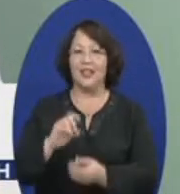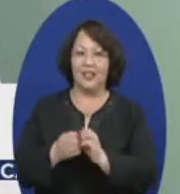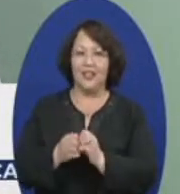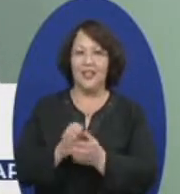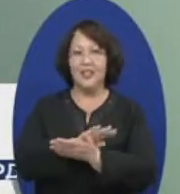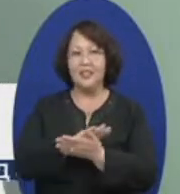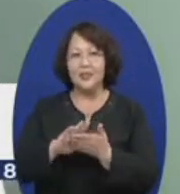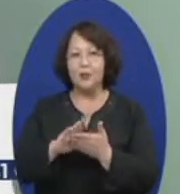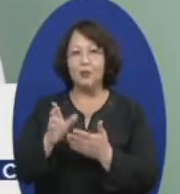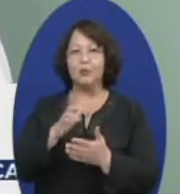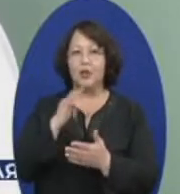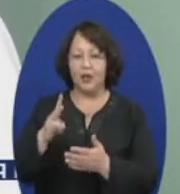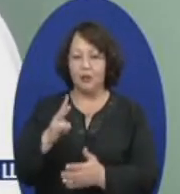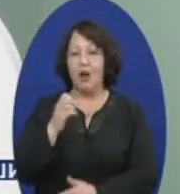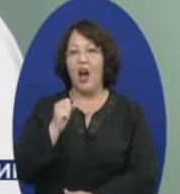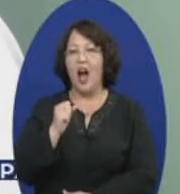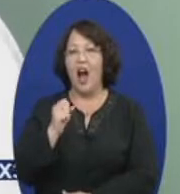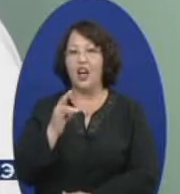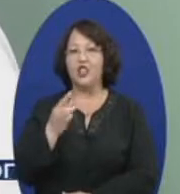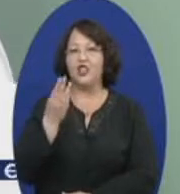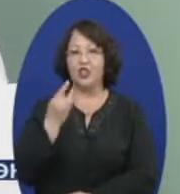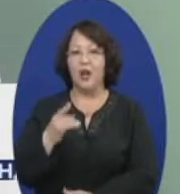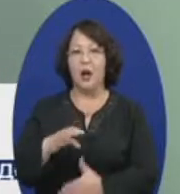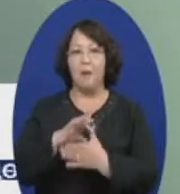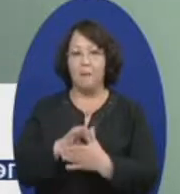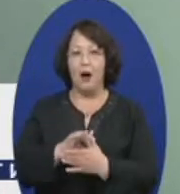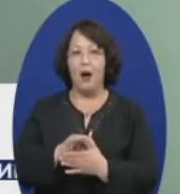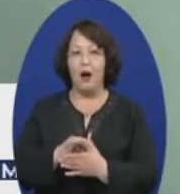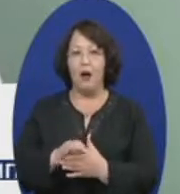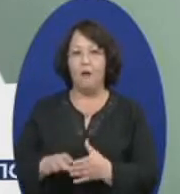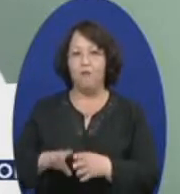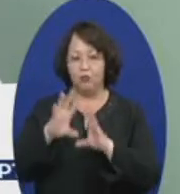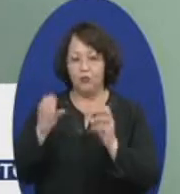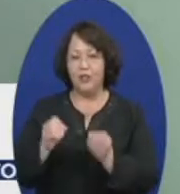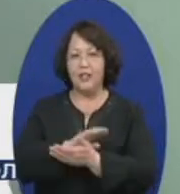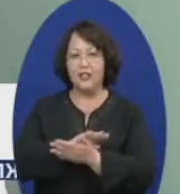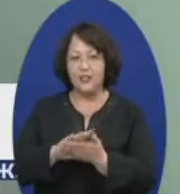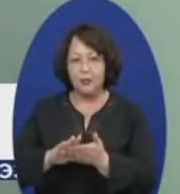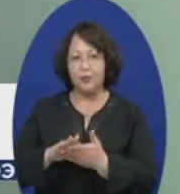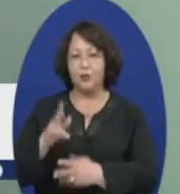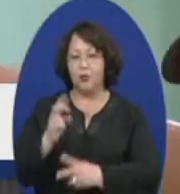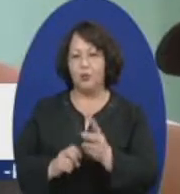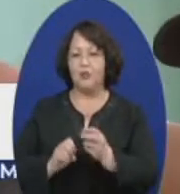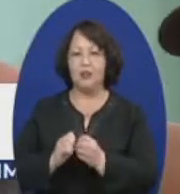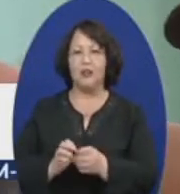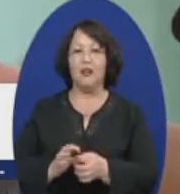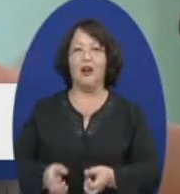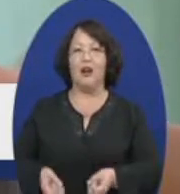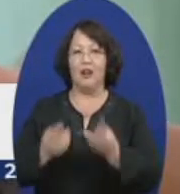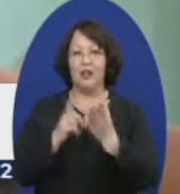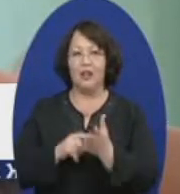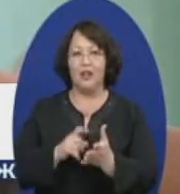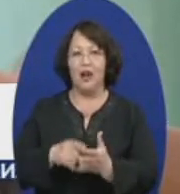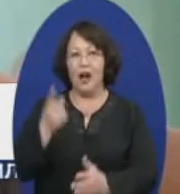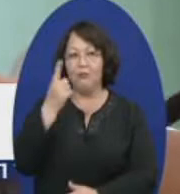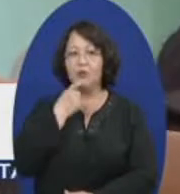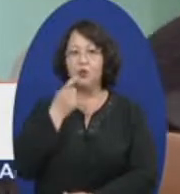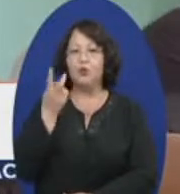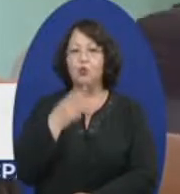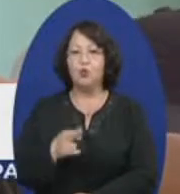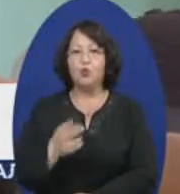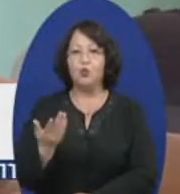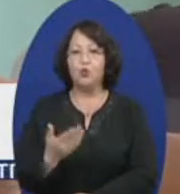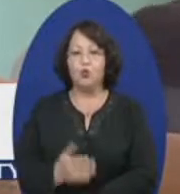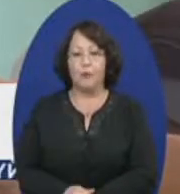цэвэр бүтээгдэхүүнөө тий, айл ширээ, мах махан бүтээгдэхүүнээ хүртэл ингээд бүгдийн цэвэр бүтээгдэхүүн гаргадаг баймаар байна. Хамгийн хүндэлтэй юм юу байна